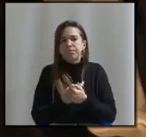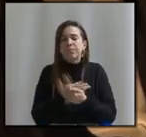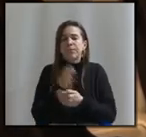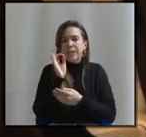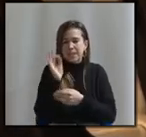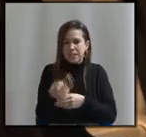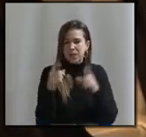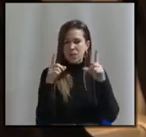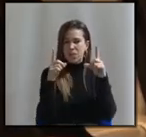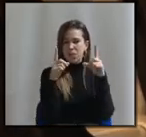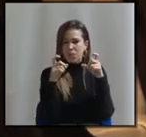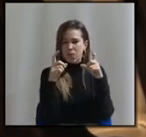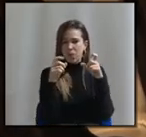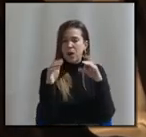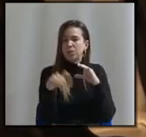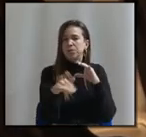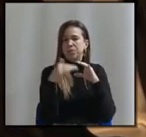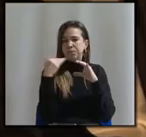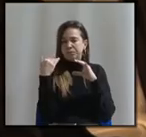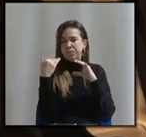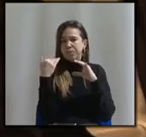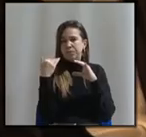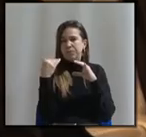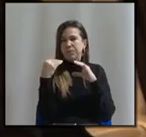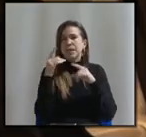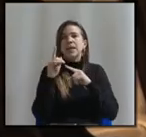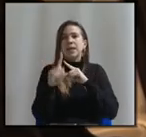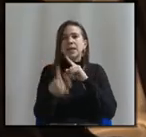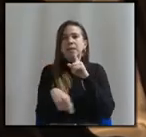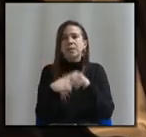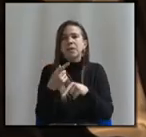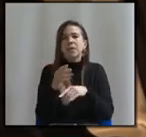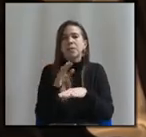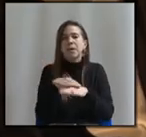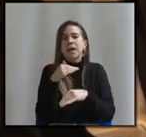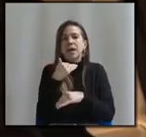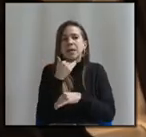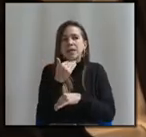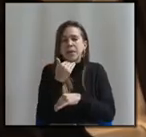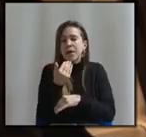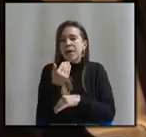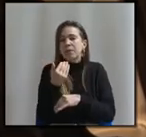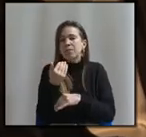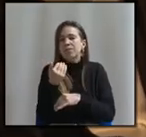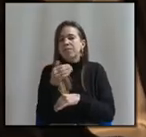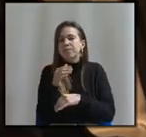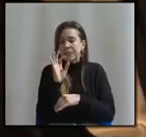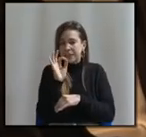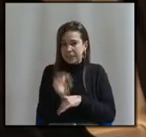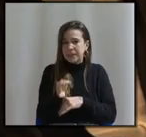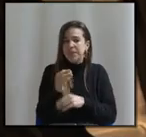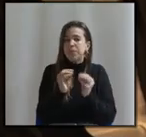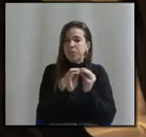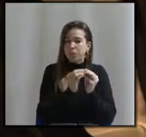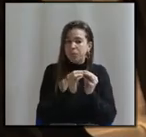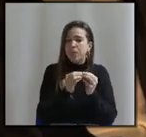les fotografies dels trams i a veure si més no, perquè encara no s'ha fet, perquè ens va dir que era prioritat al